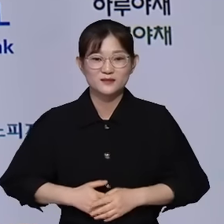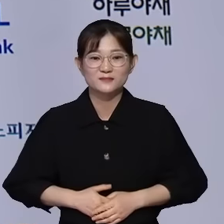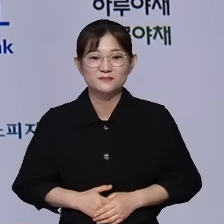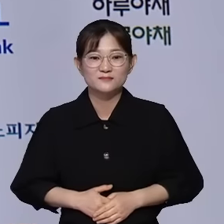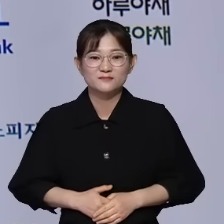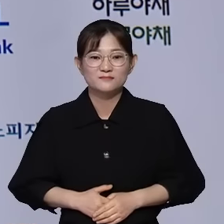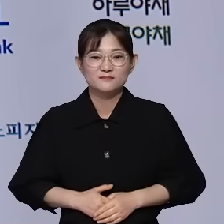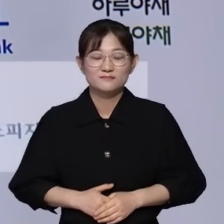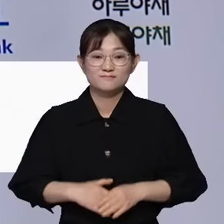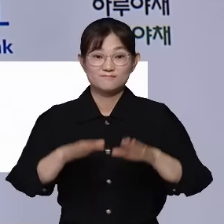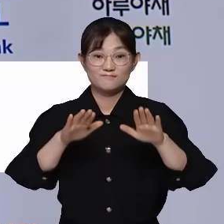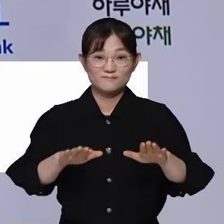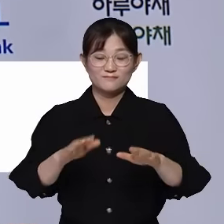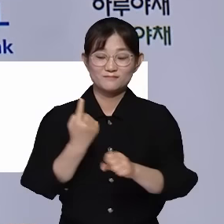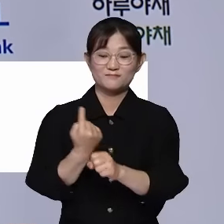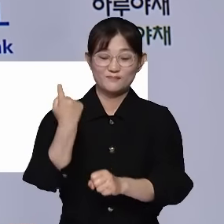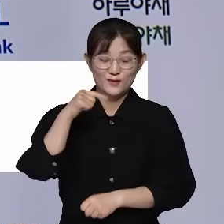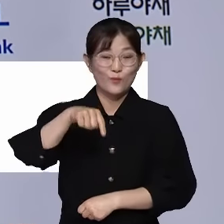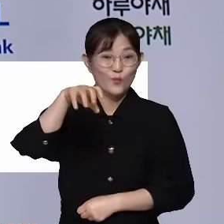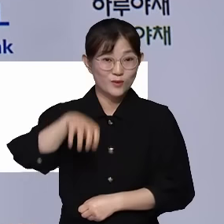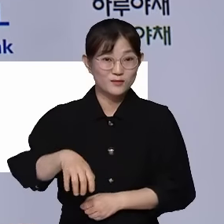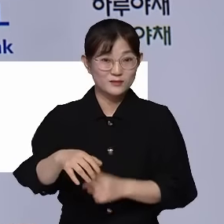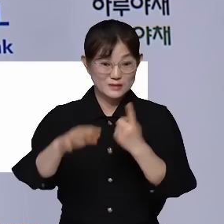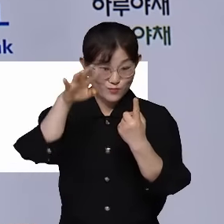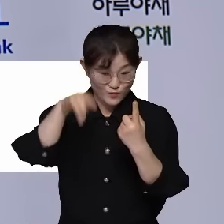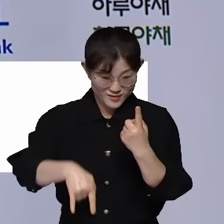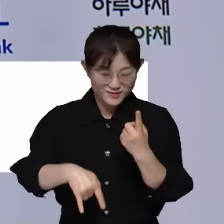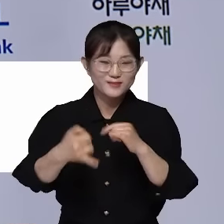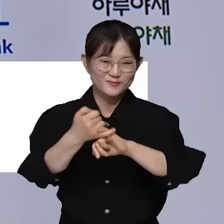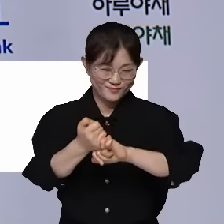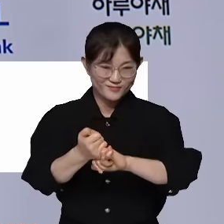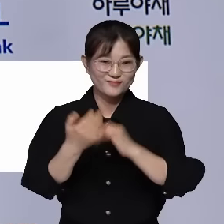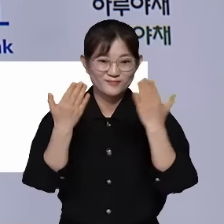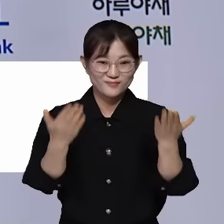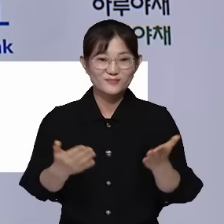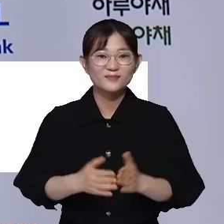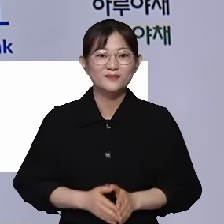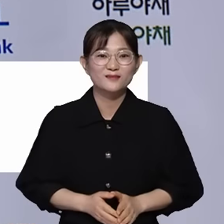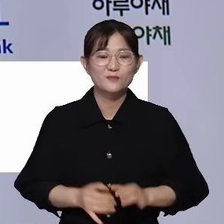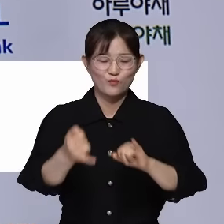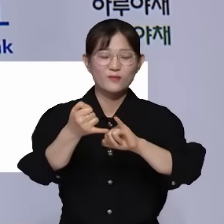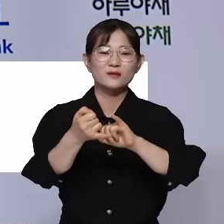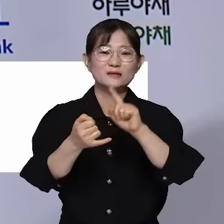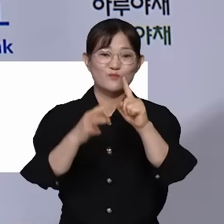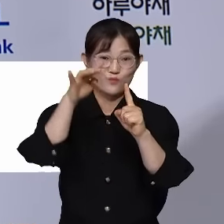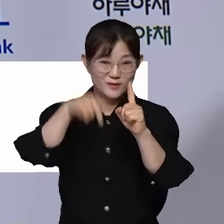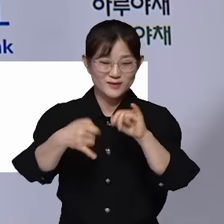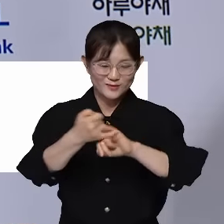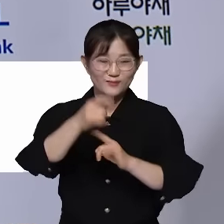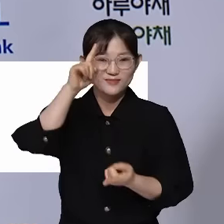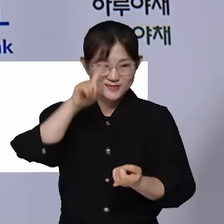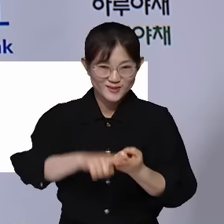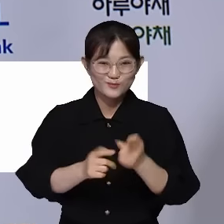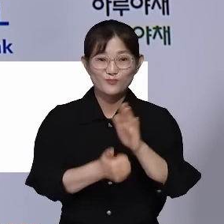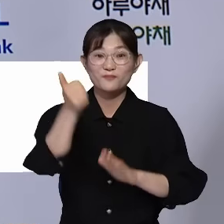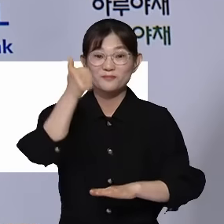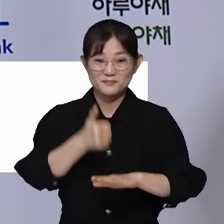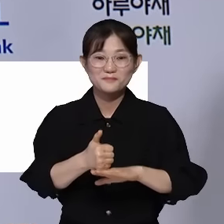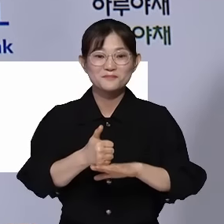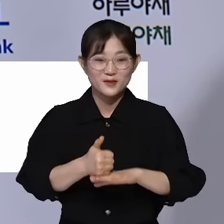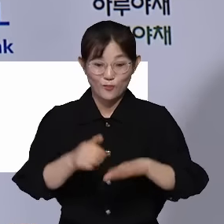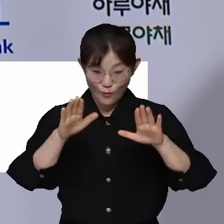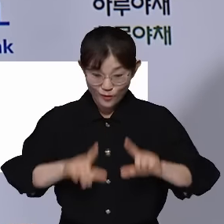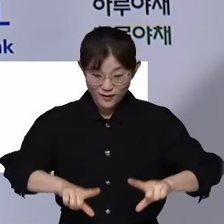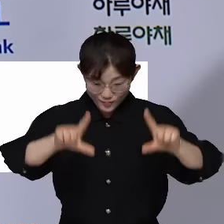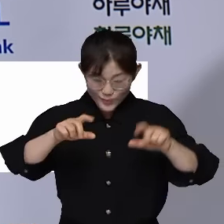이 자리에서 작년에 약속을 드렸어요. 우승한다고. 근데 저희가 이제 그 꿈을 이뤘던 것 같아요. 근데 한 번 더 약속을